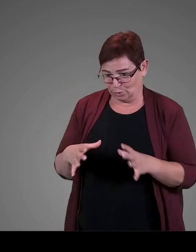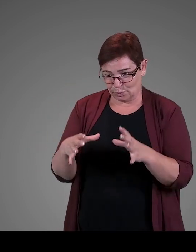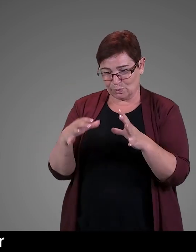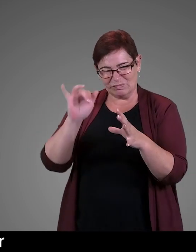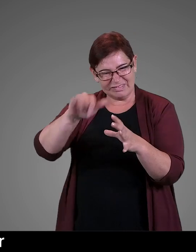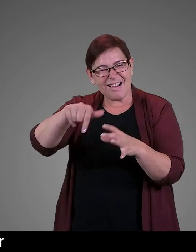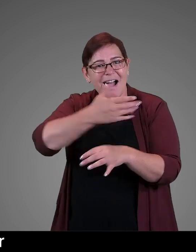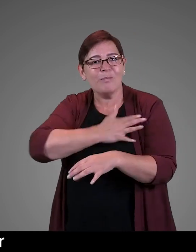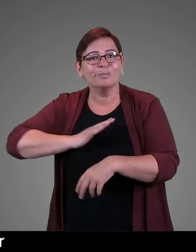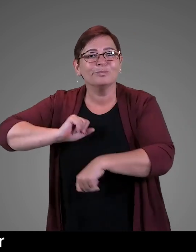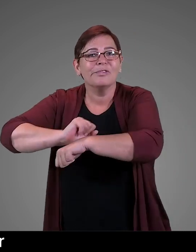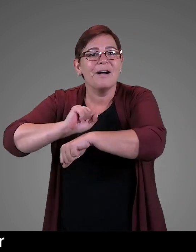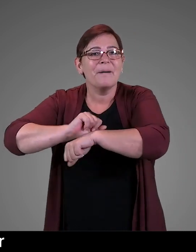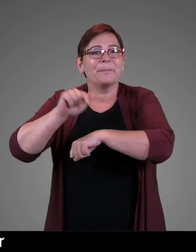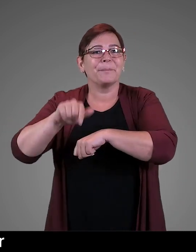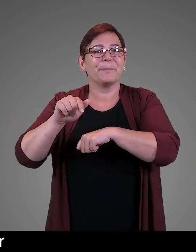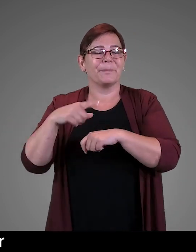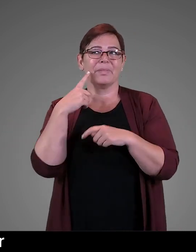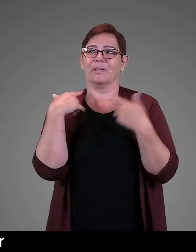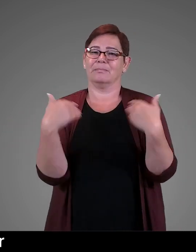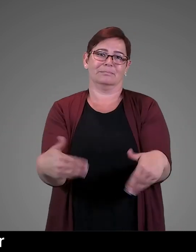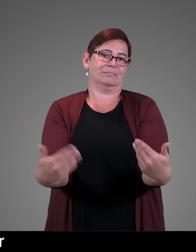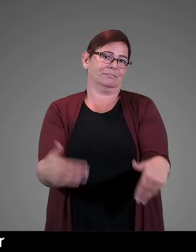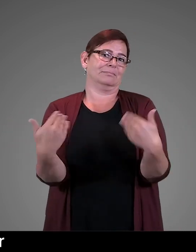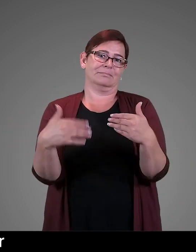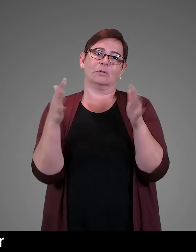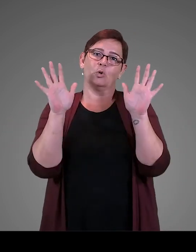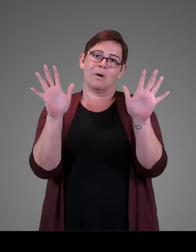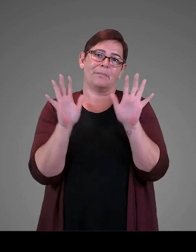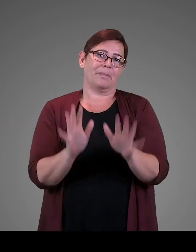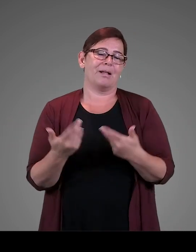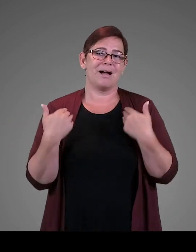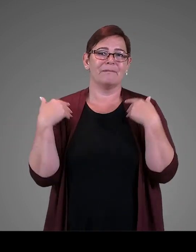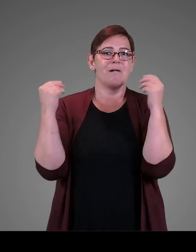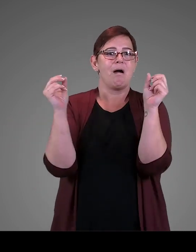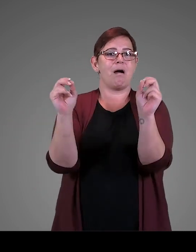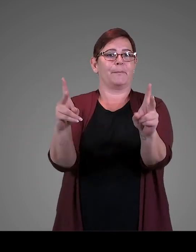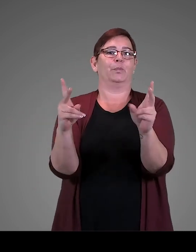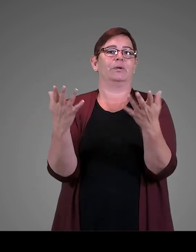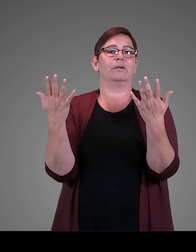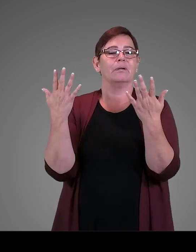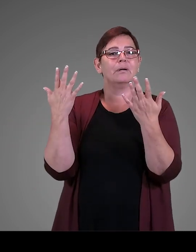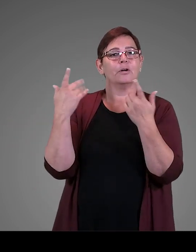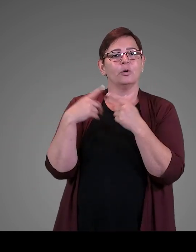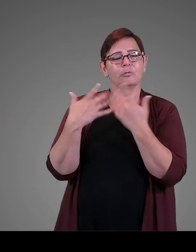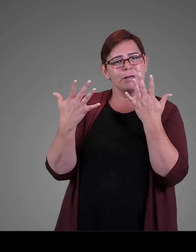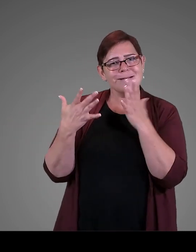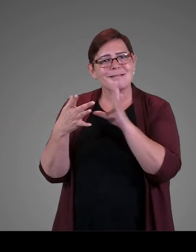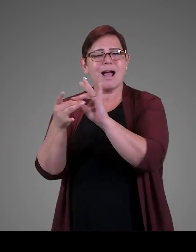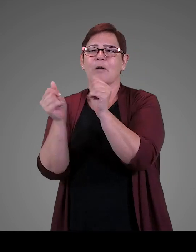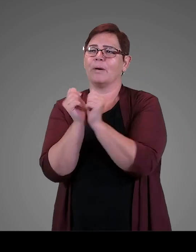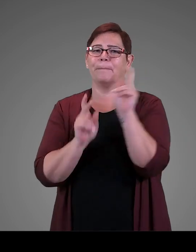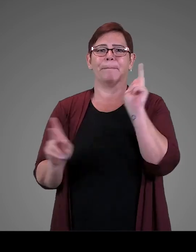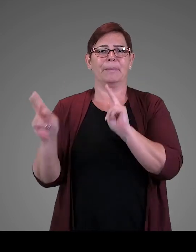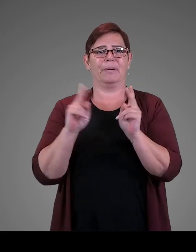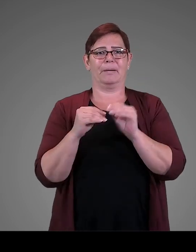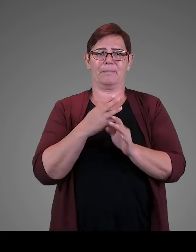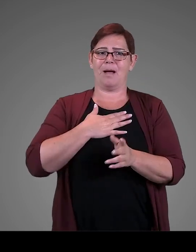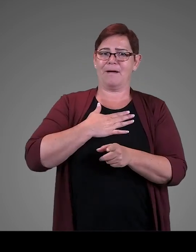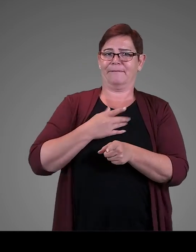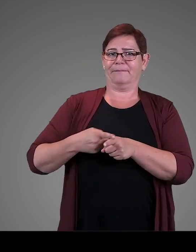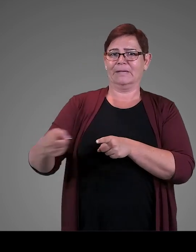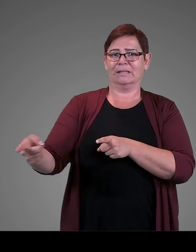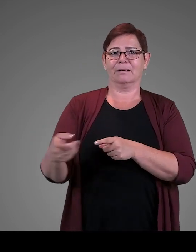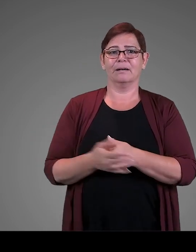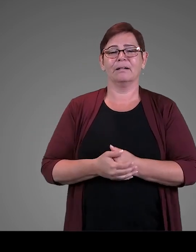ça vraiment incroyable d'avoir l'opportunité aussi souvent d'avoir des moments de connexion puis avec les